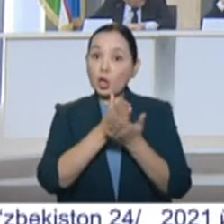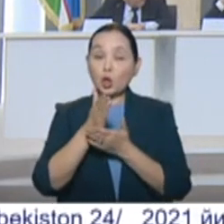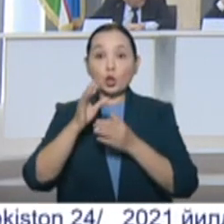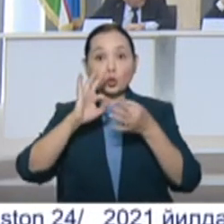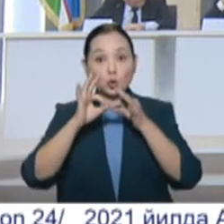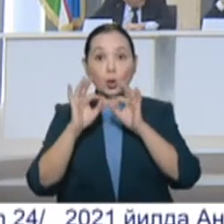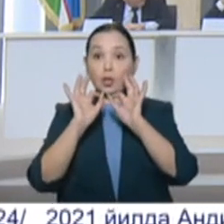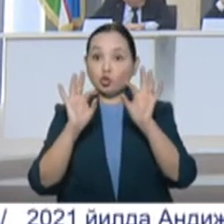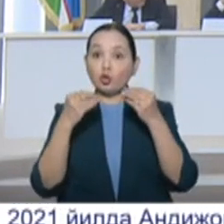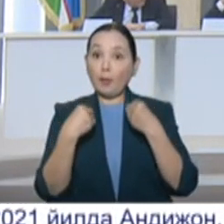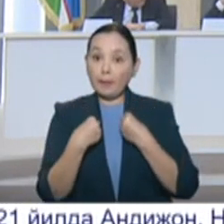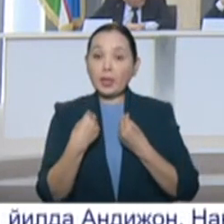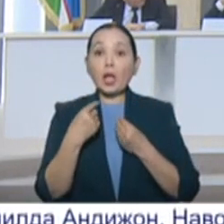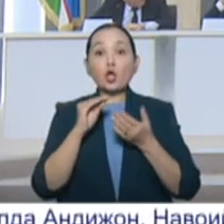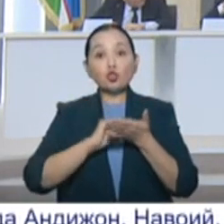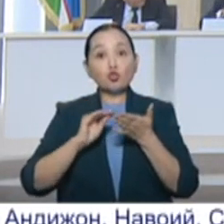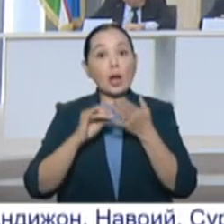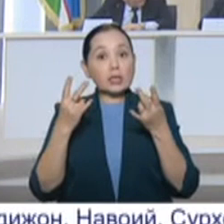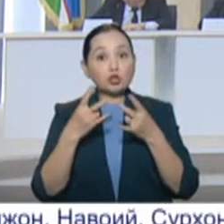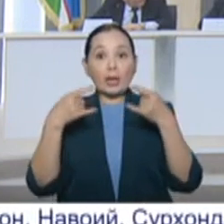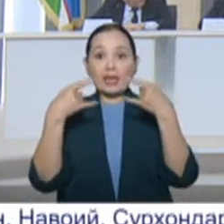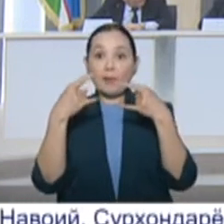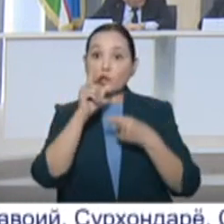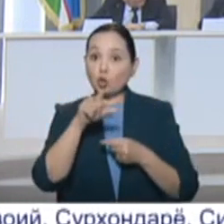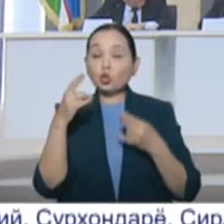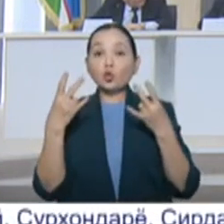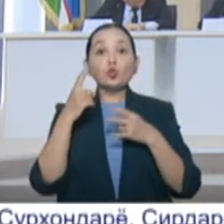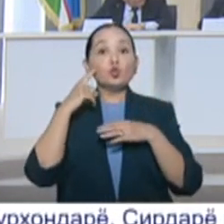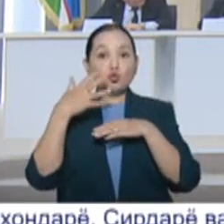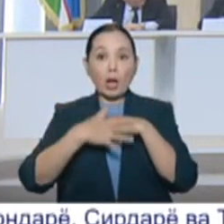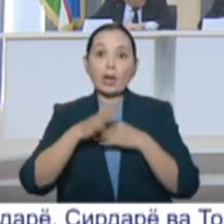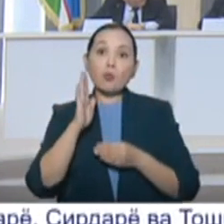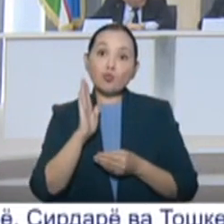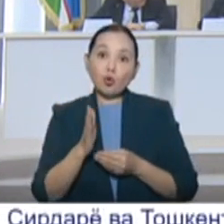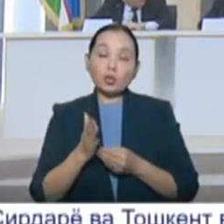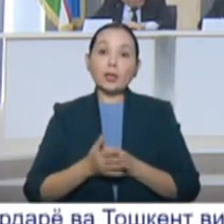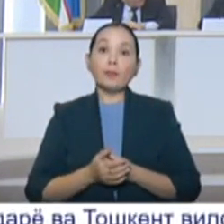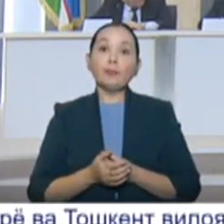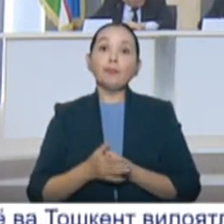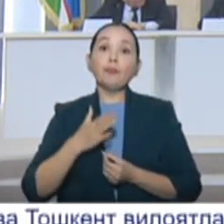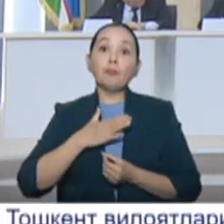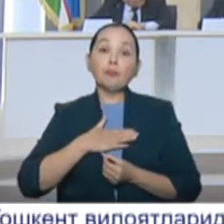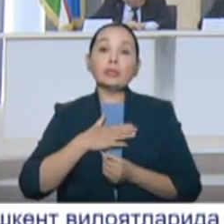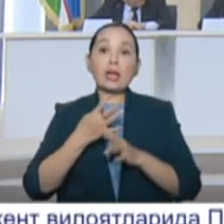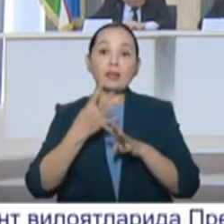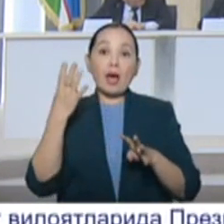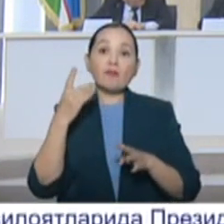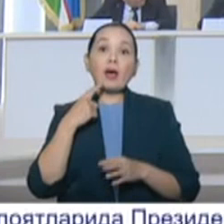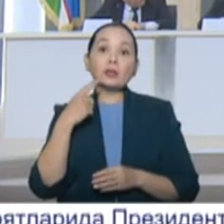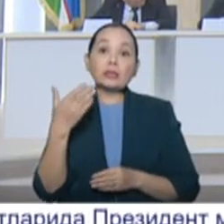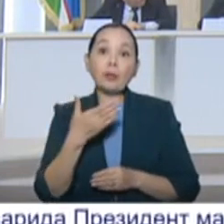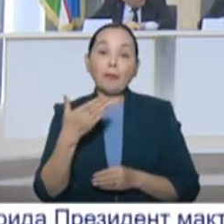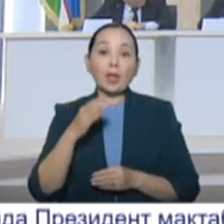tushuntirib berdingiz. Menimcha jurnalistlar uchun ham, teletomoshabinlarimiz uchun ham tushunarli bo'ldi. Bizda navbatdagi